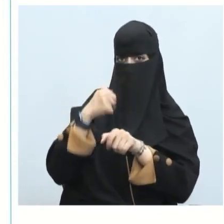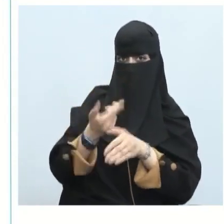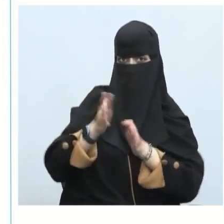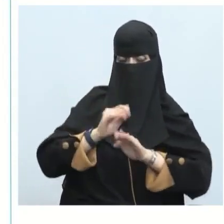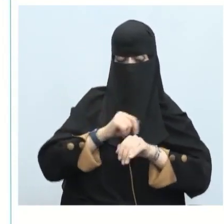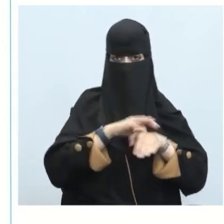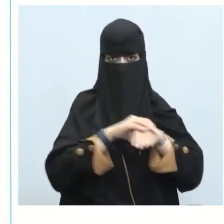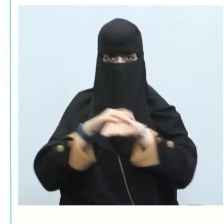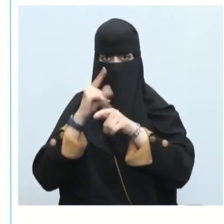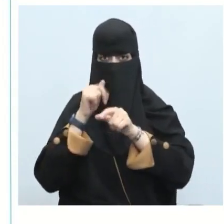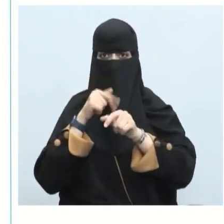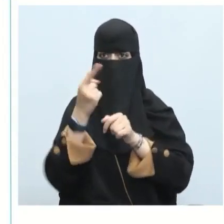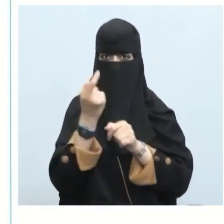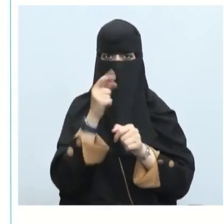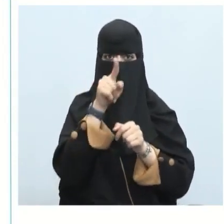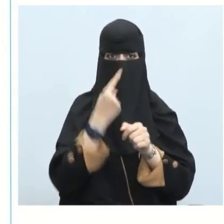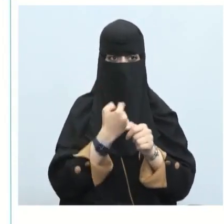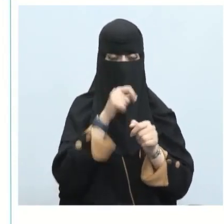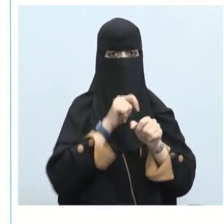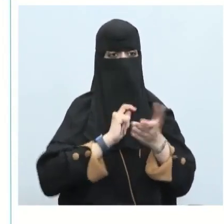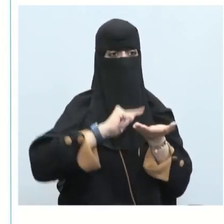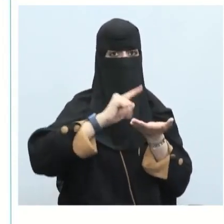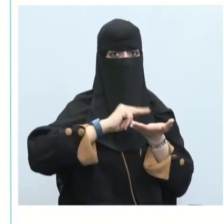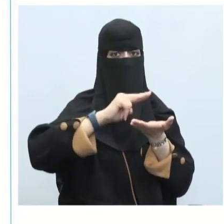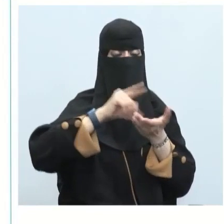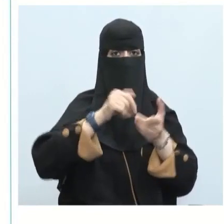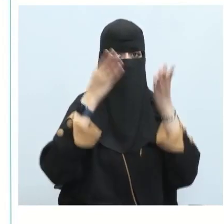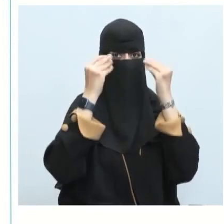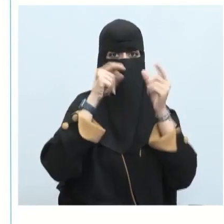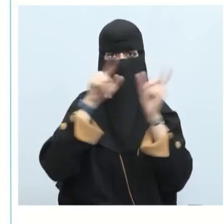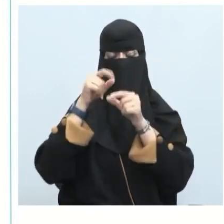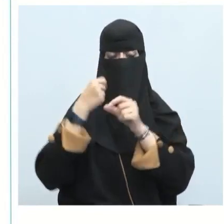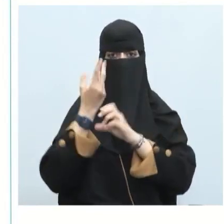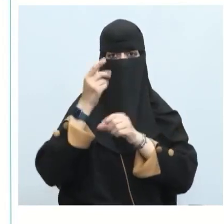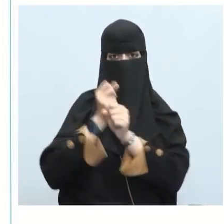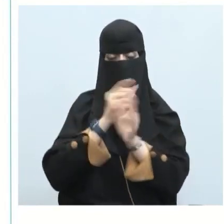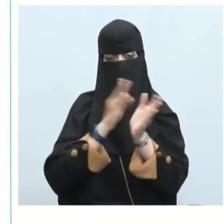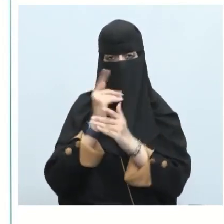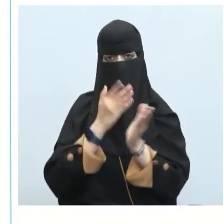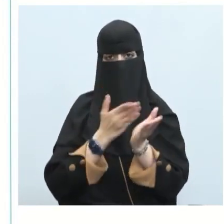يقودهم الى طلب المزيد من المعلومات عن منتجات الشركه